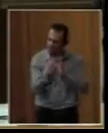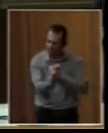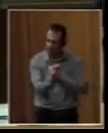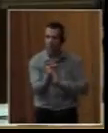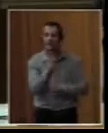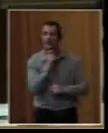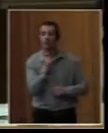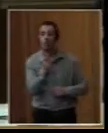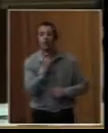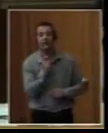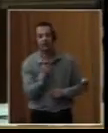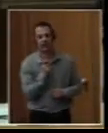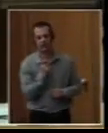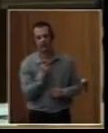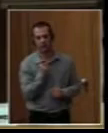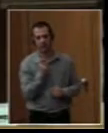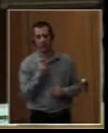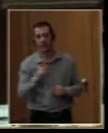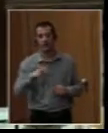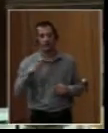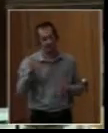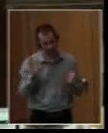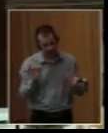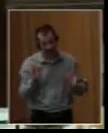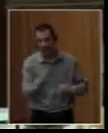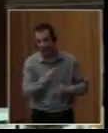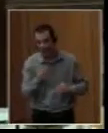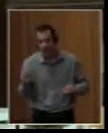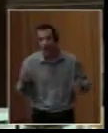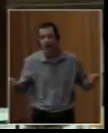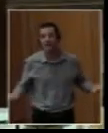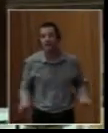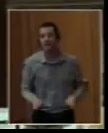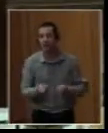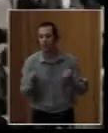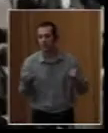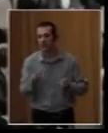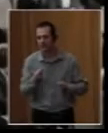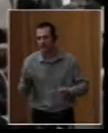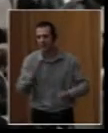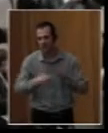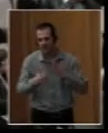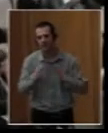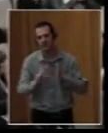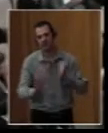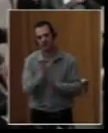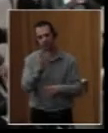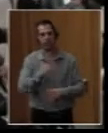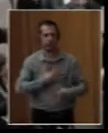πρωτίστως στην εφαρμογή της σε θέματα αναπηρίας. Ευχαριστώ πολύ.